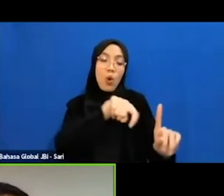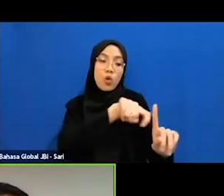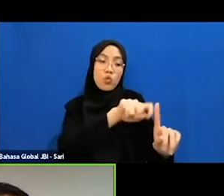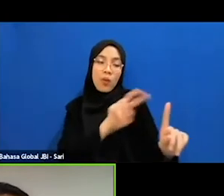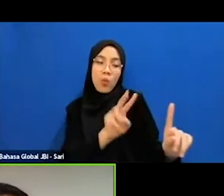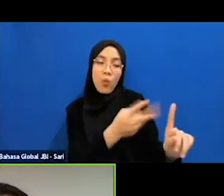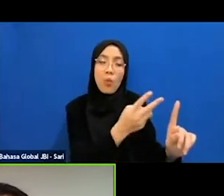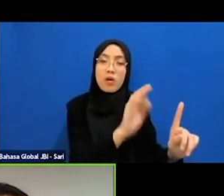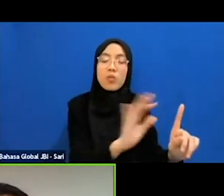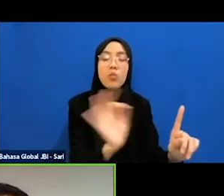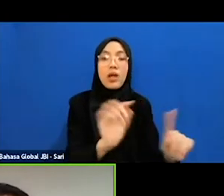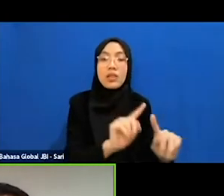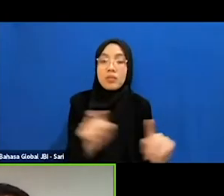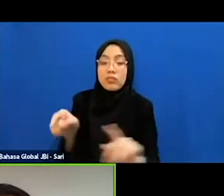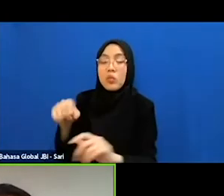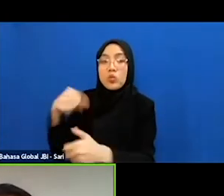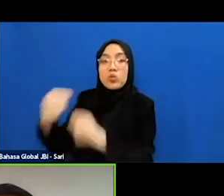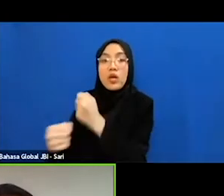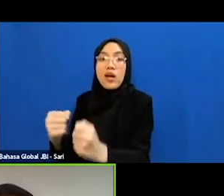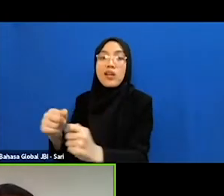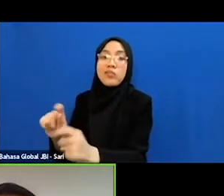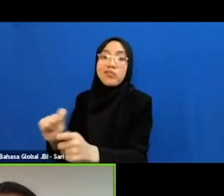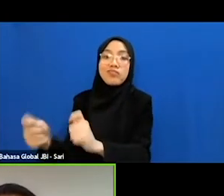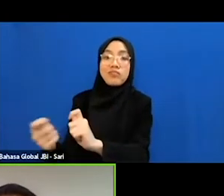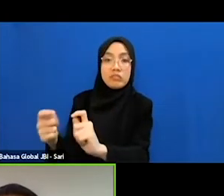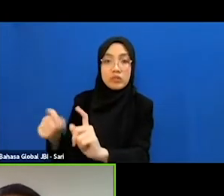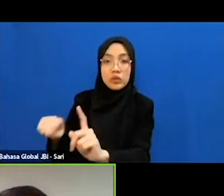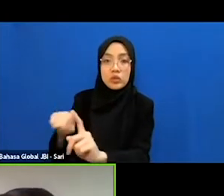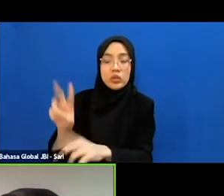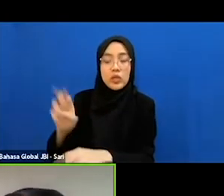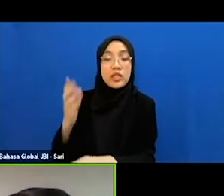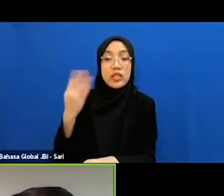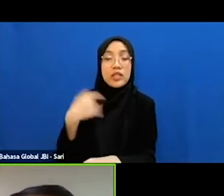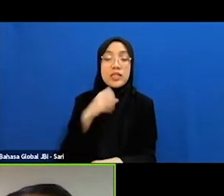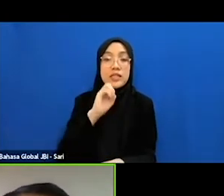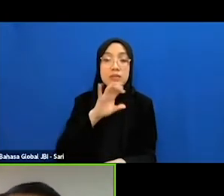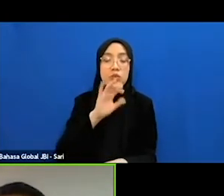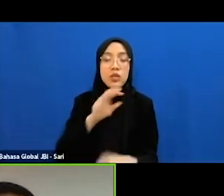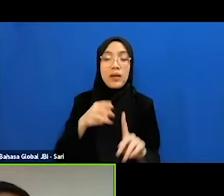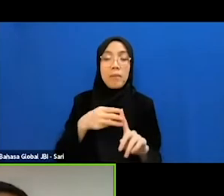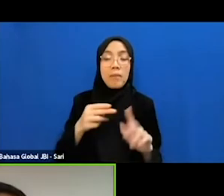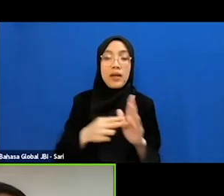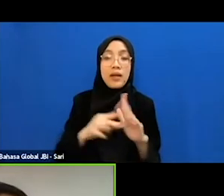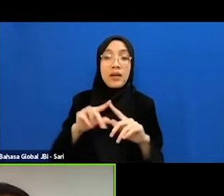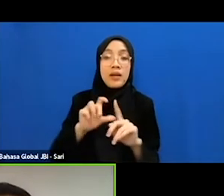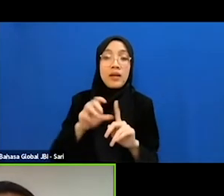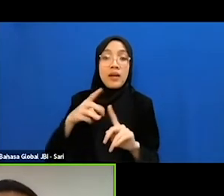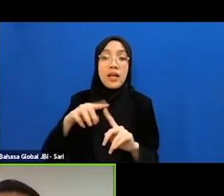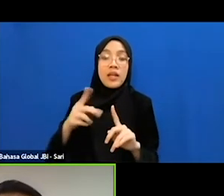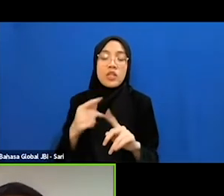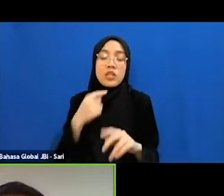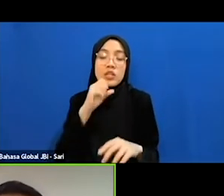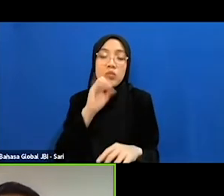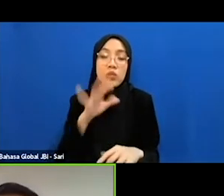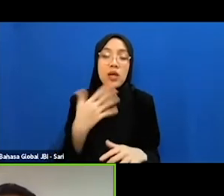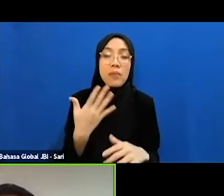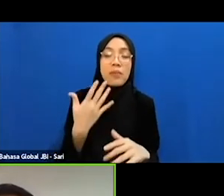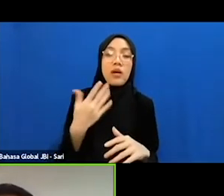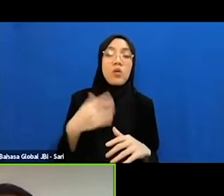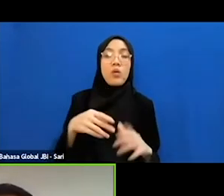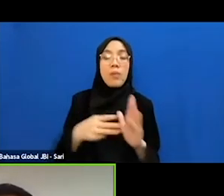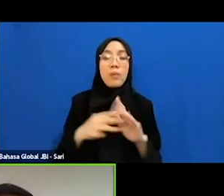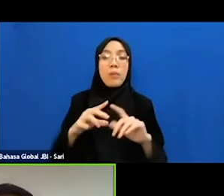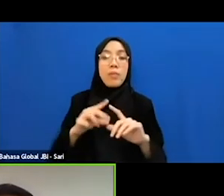Nah itulah tadi yang di oleh provider in disebut sebagai Apa yang disebut sebagai market Honda